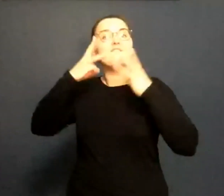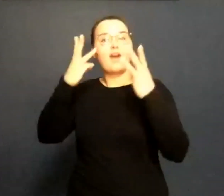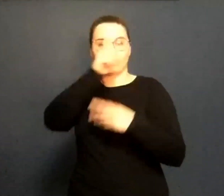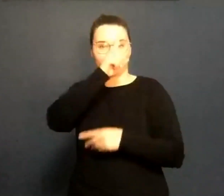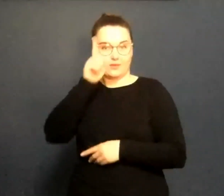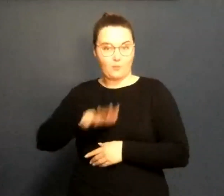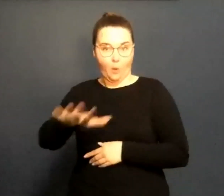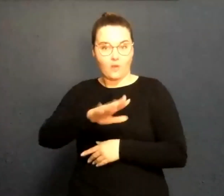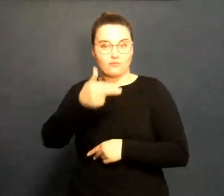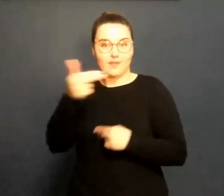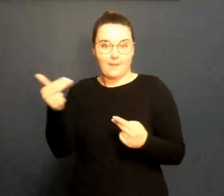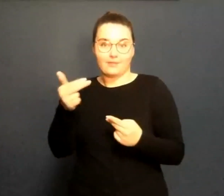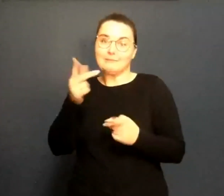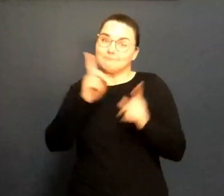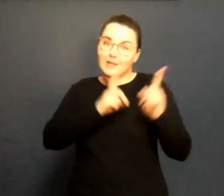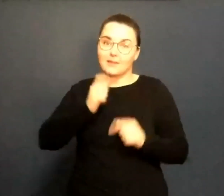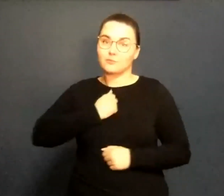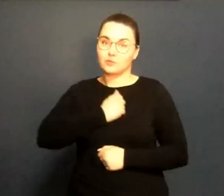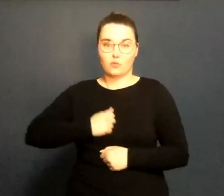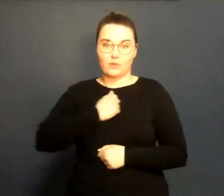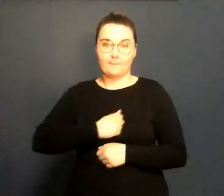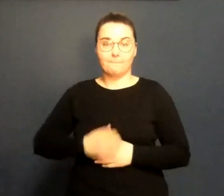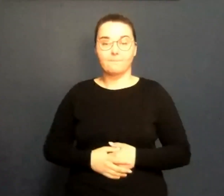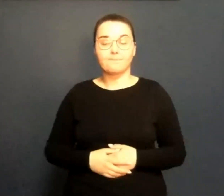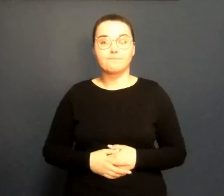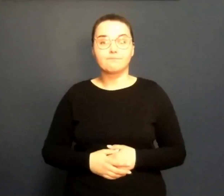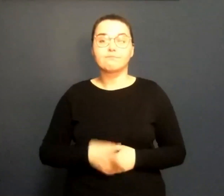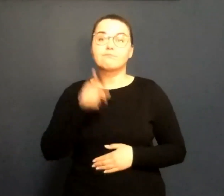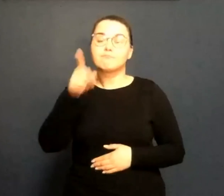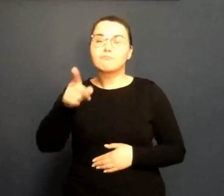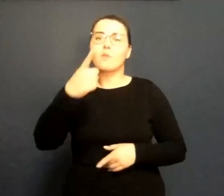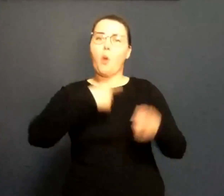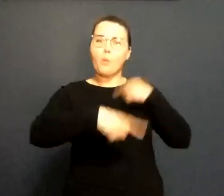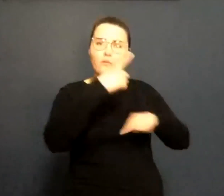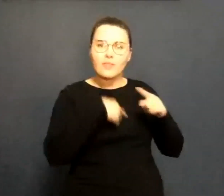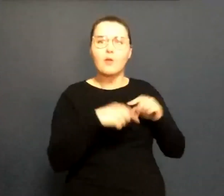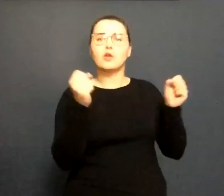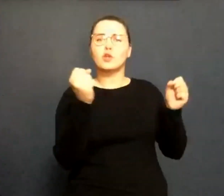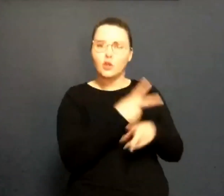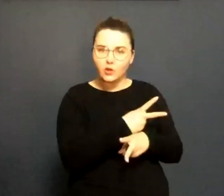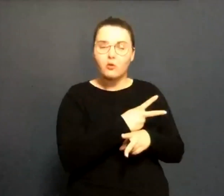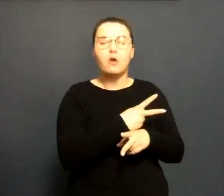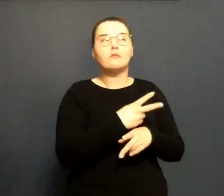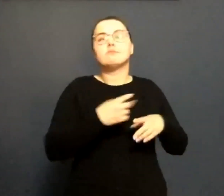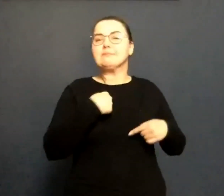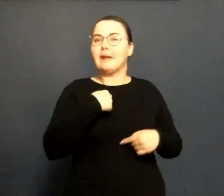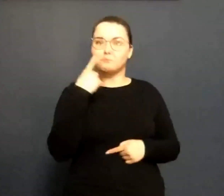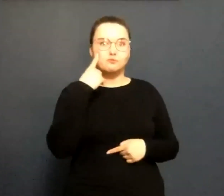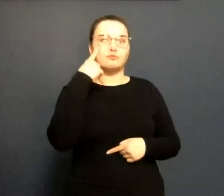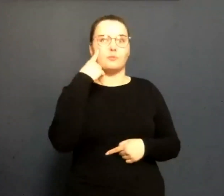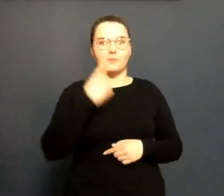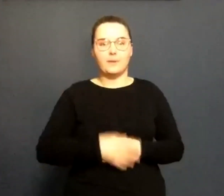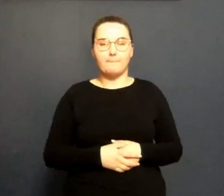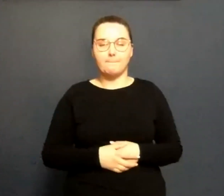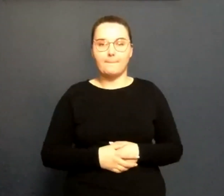Czasami smutnych oczywiście. Kiedy Pani Profesor mówiła o kinie, przypomniałem sobie też